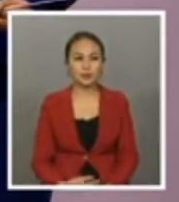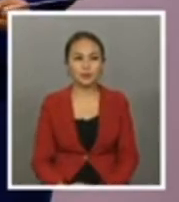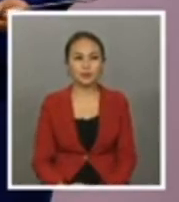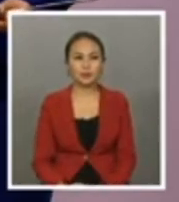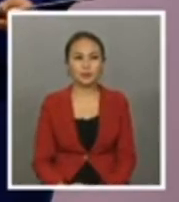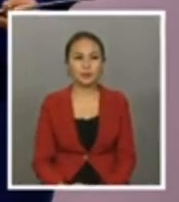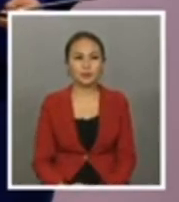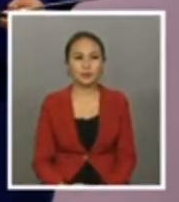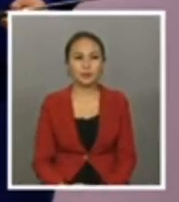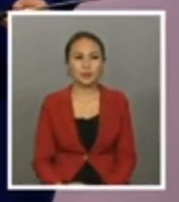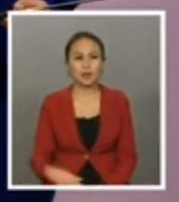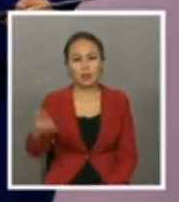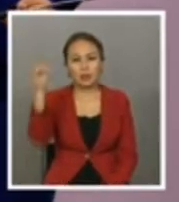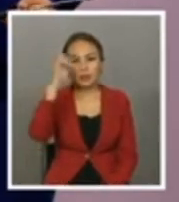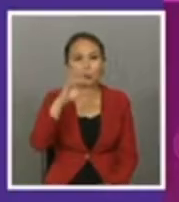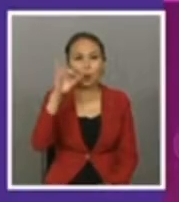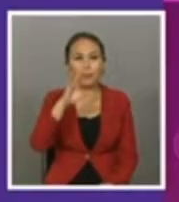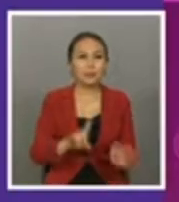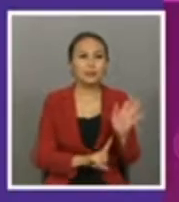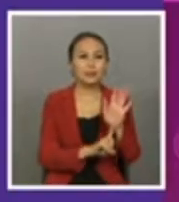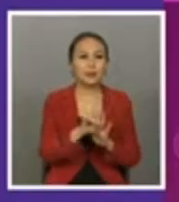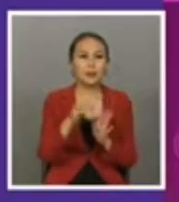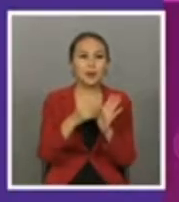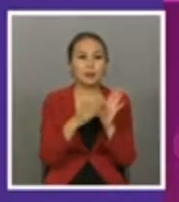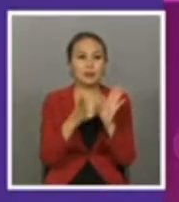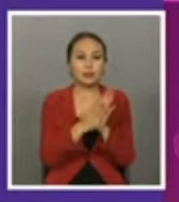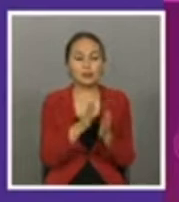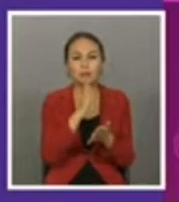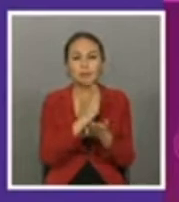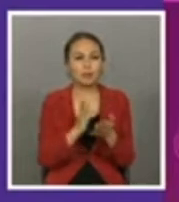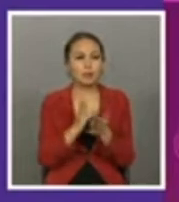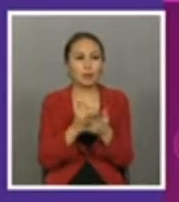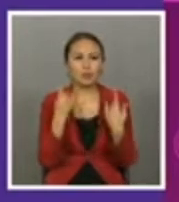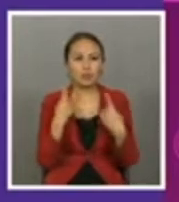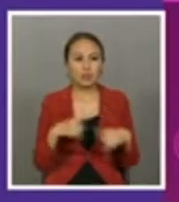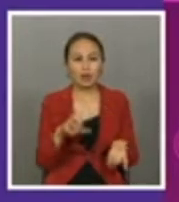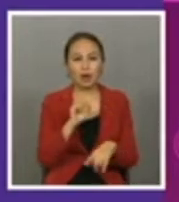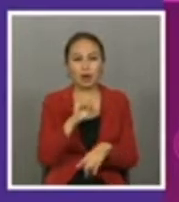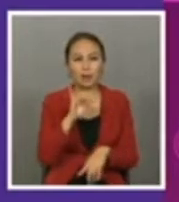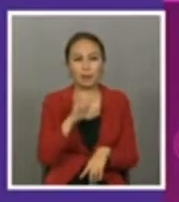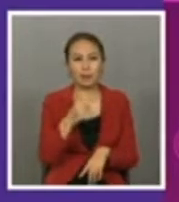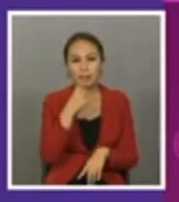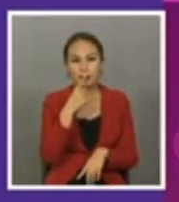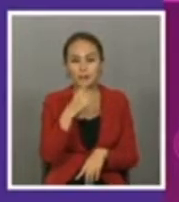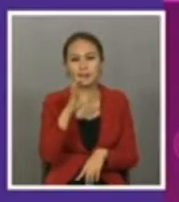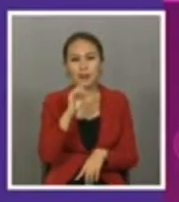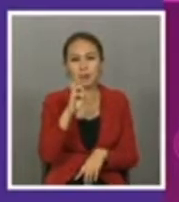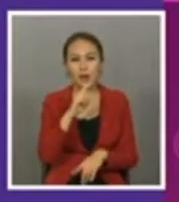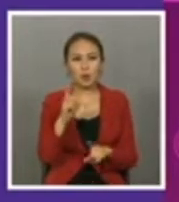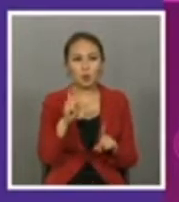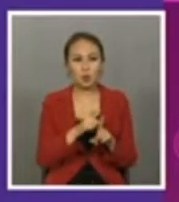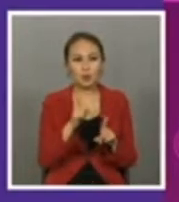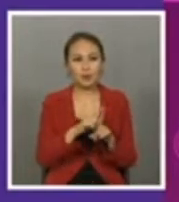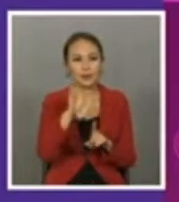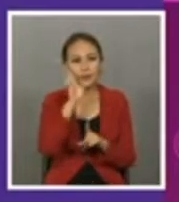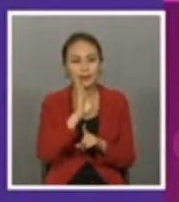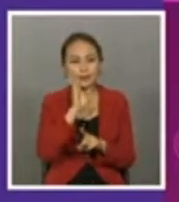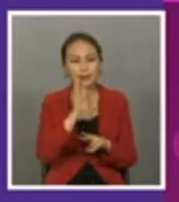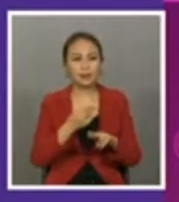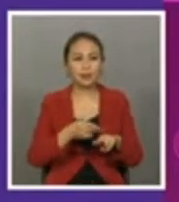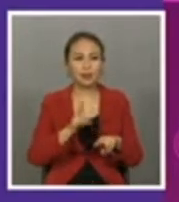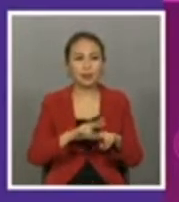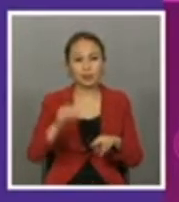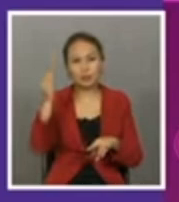оқиық. Сабақтың о бастағы мағынасы тіпті басқаша. Араб тіліндегі сабақ сөзі – таңертең деген